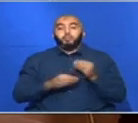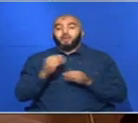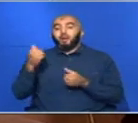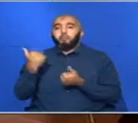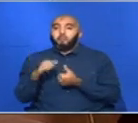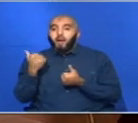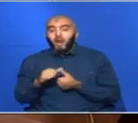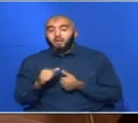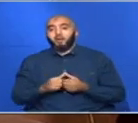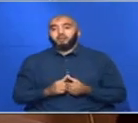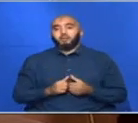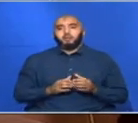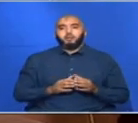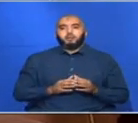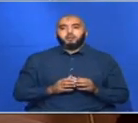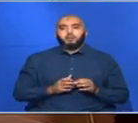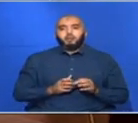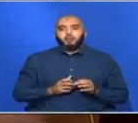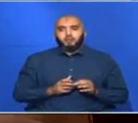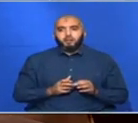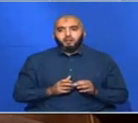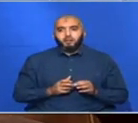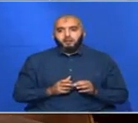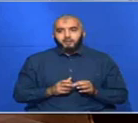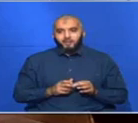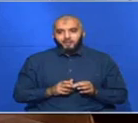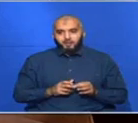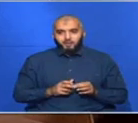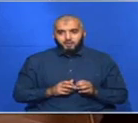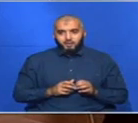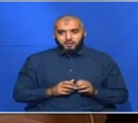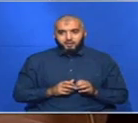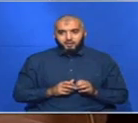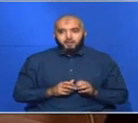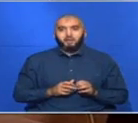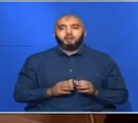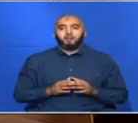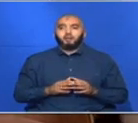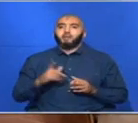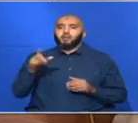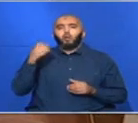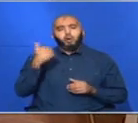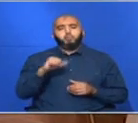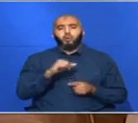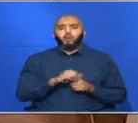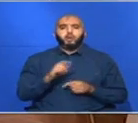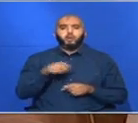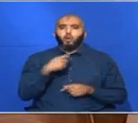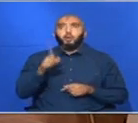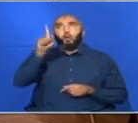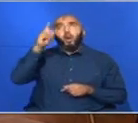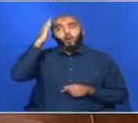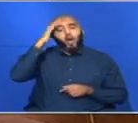او همم وما ذكرته قبل او مستشهدا وما الى ذلك كل ذلك يجوز والله اعلم